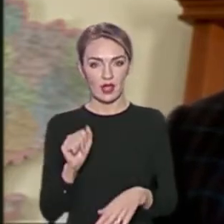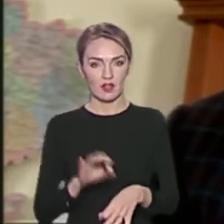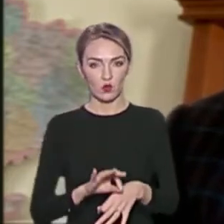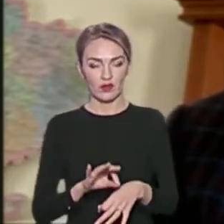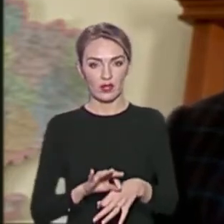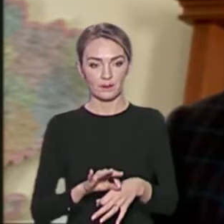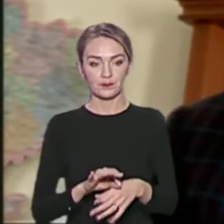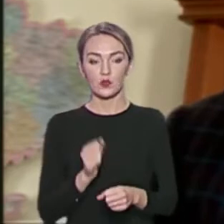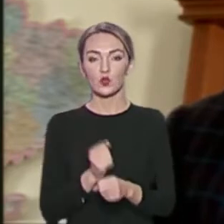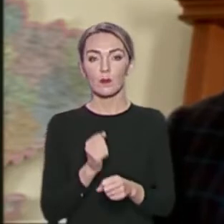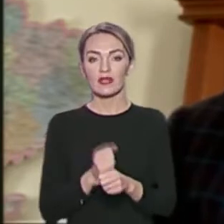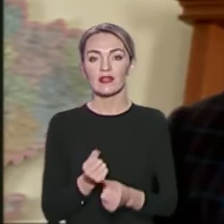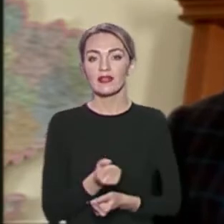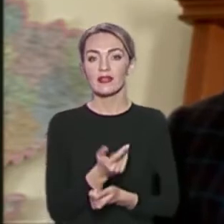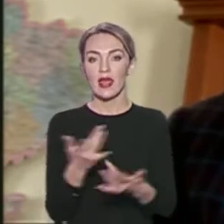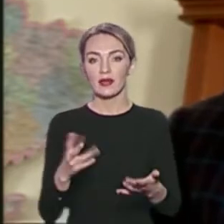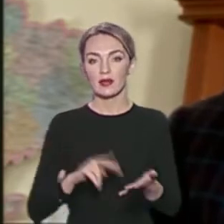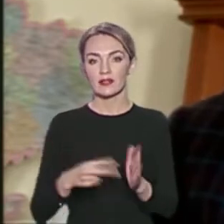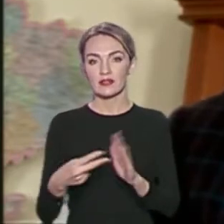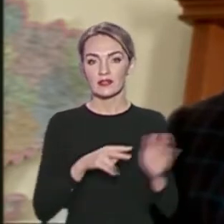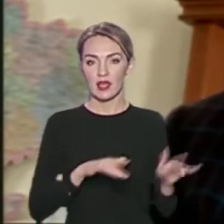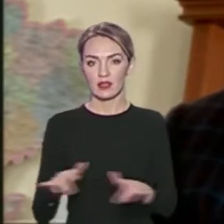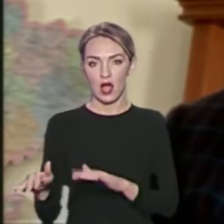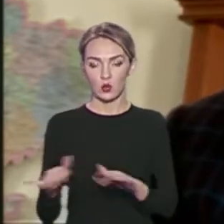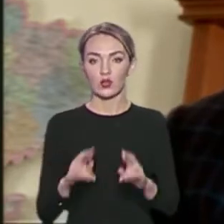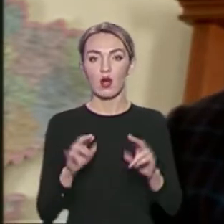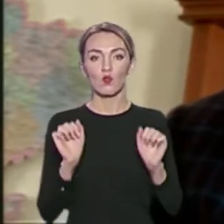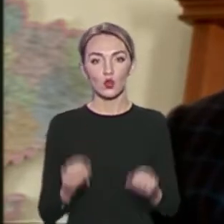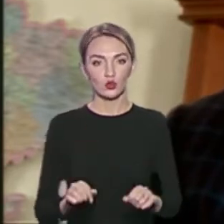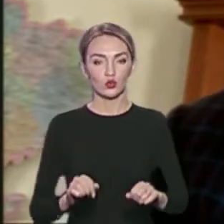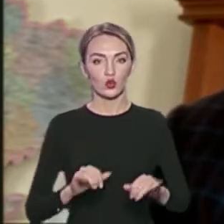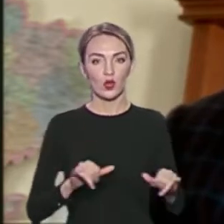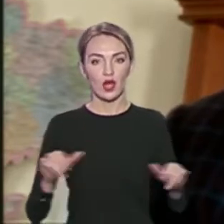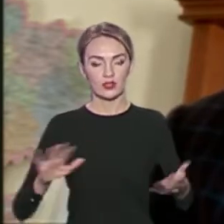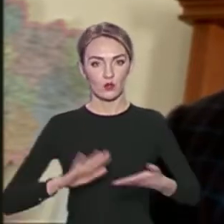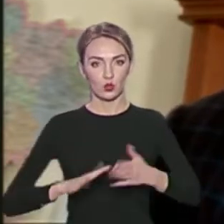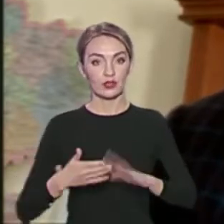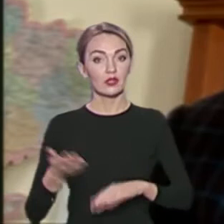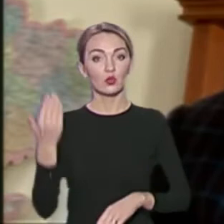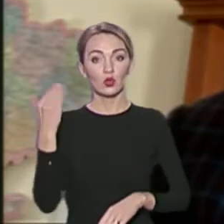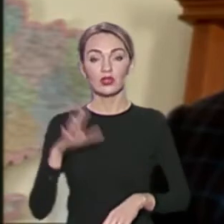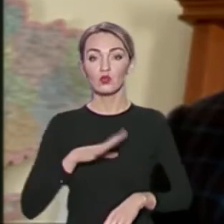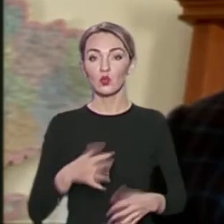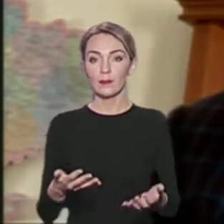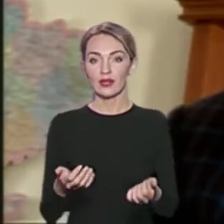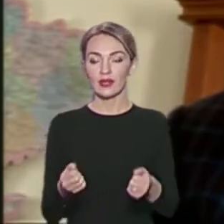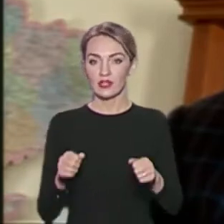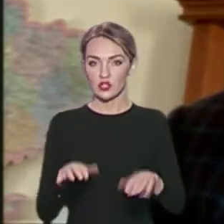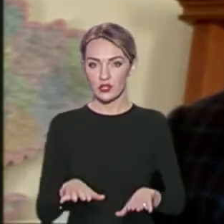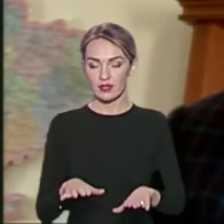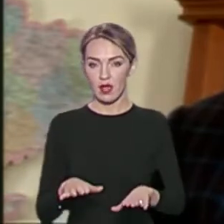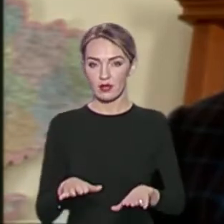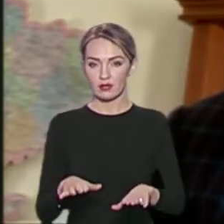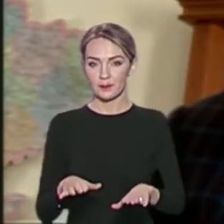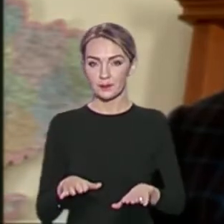зробив декілька сценаріїв того, як можуть розгортатися події. І власне тоді було прийнято рішення, що заборони і